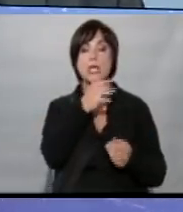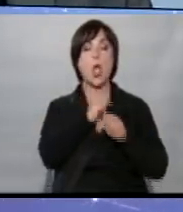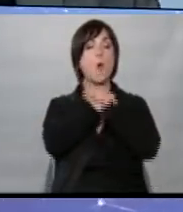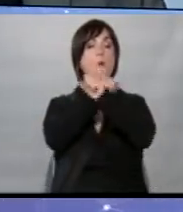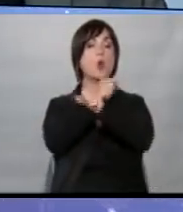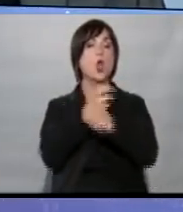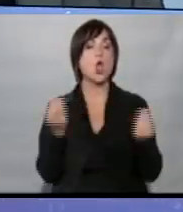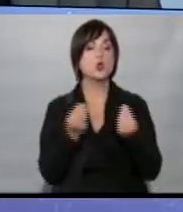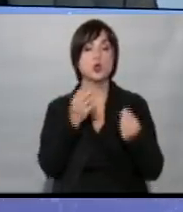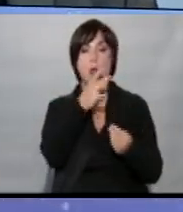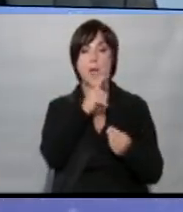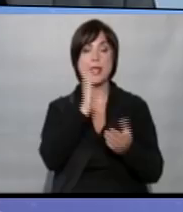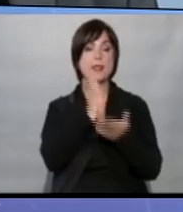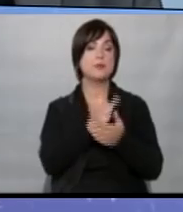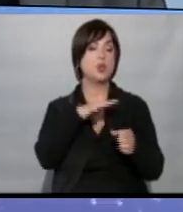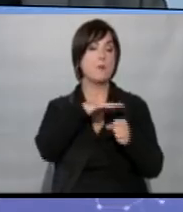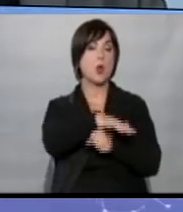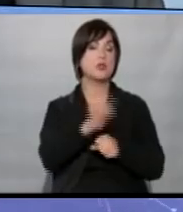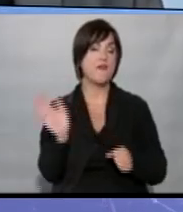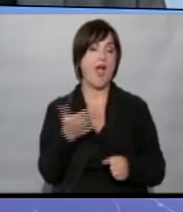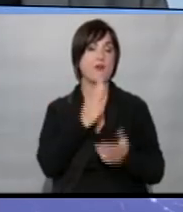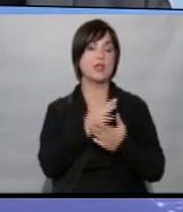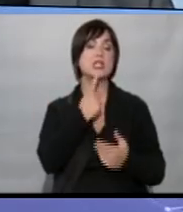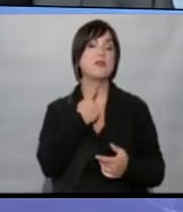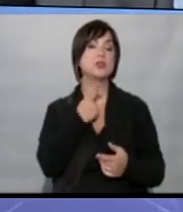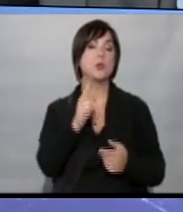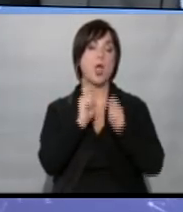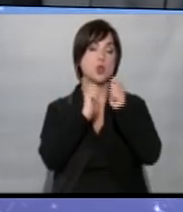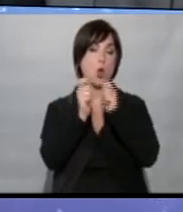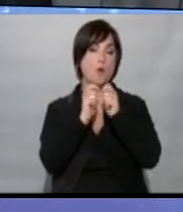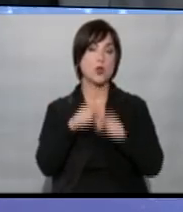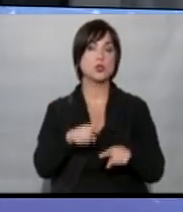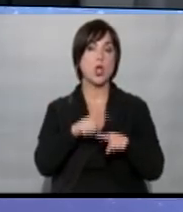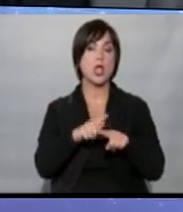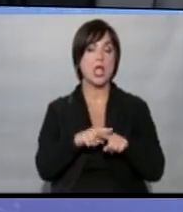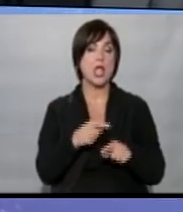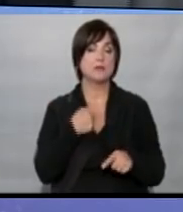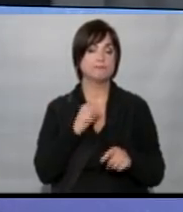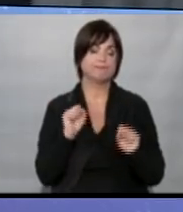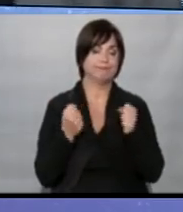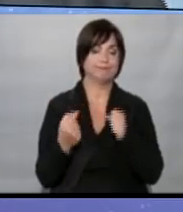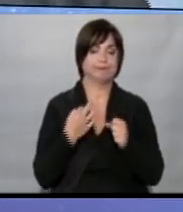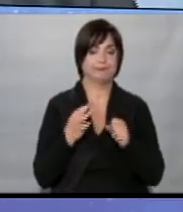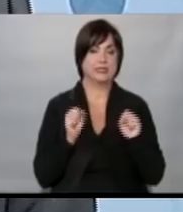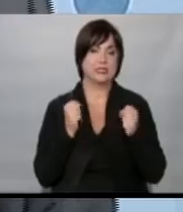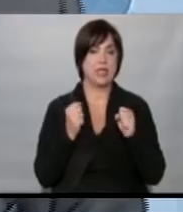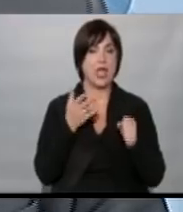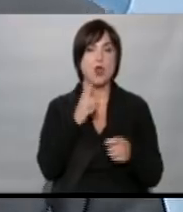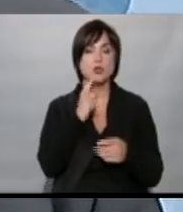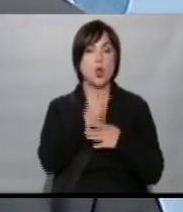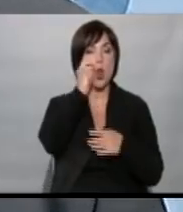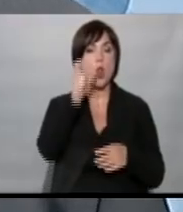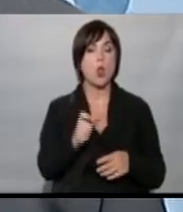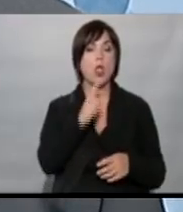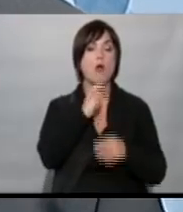бойкотира? Зошто Македонија не беше против, ако веќе не ви се допаѓа договорот со Грција? Видете, прво, иритирачки е што луѓето